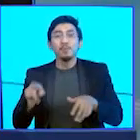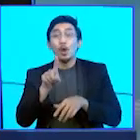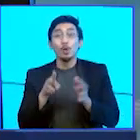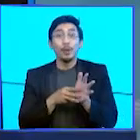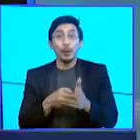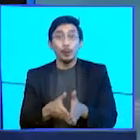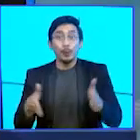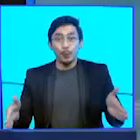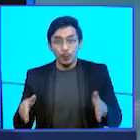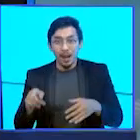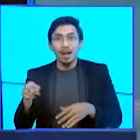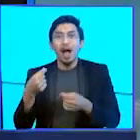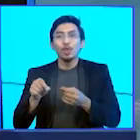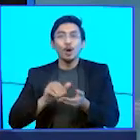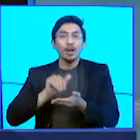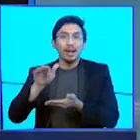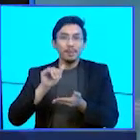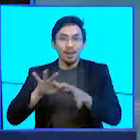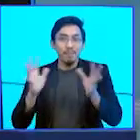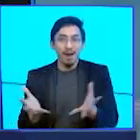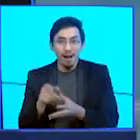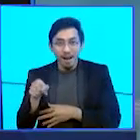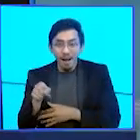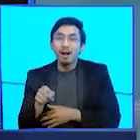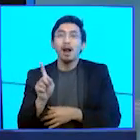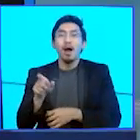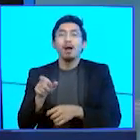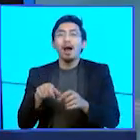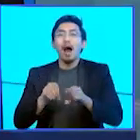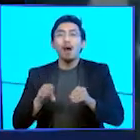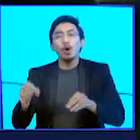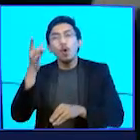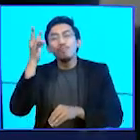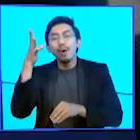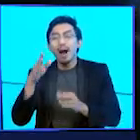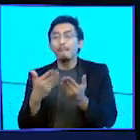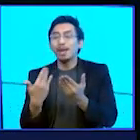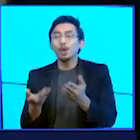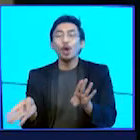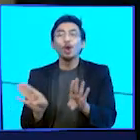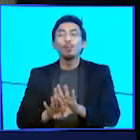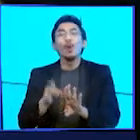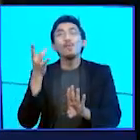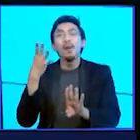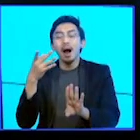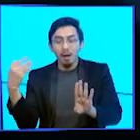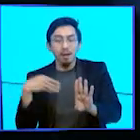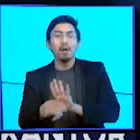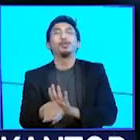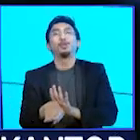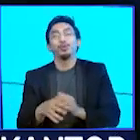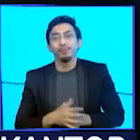masuk ke dalam kantor spedisi saat seorang karyawan lupa menutup pintu kandang ia memimpin tim pemadam